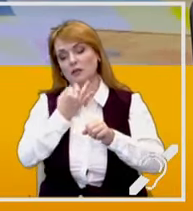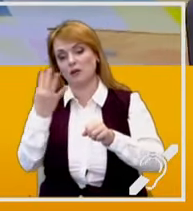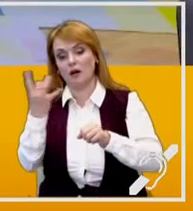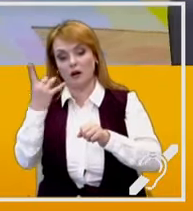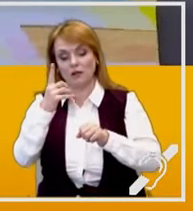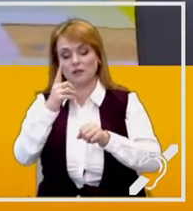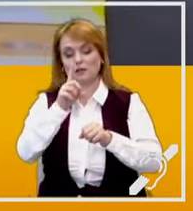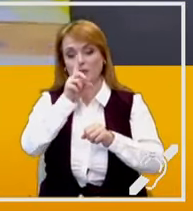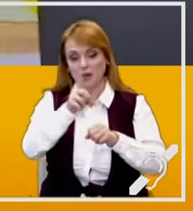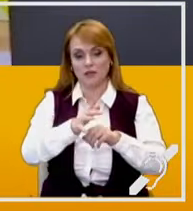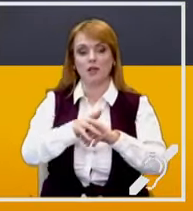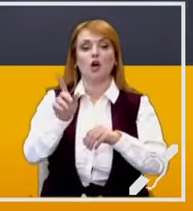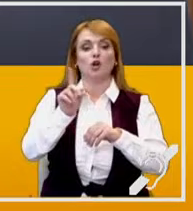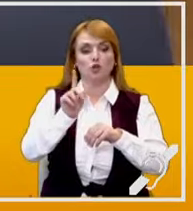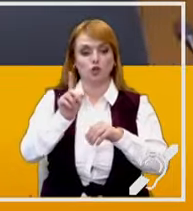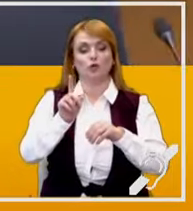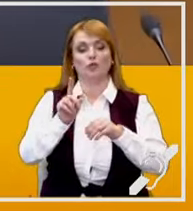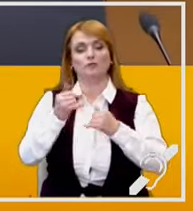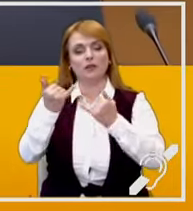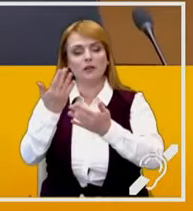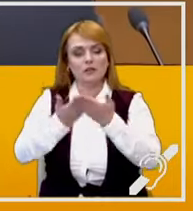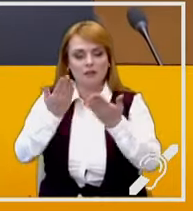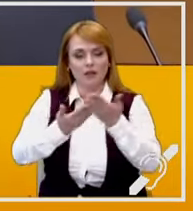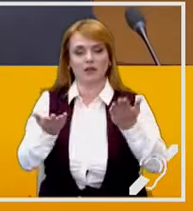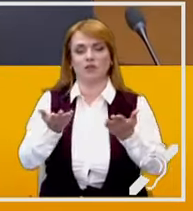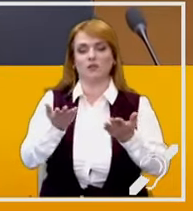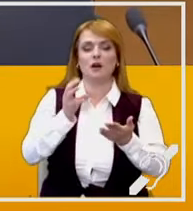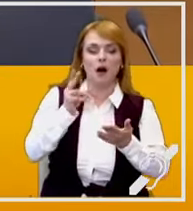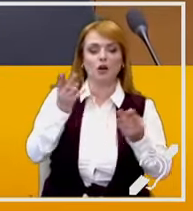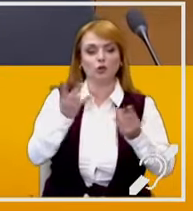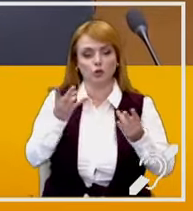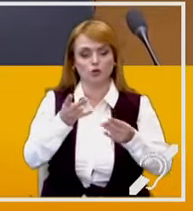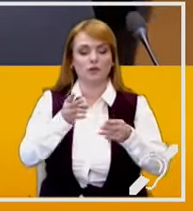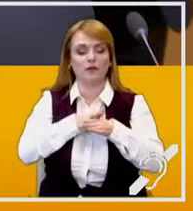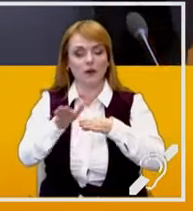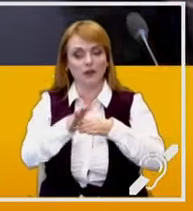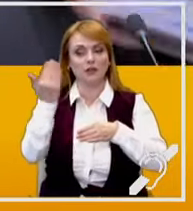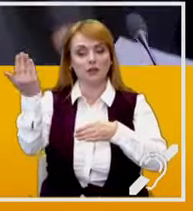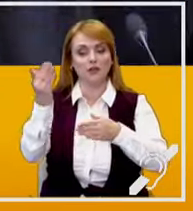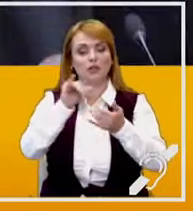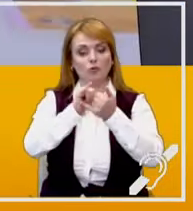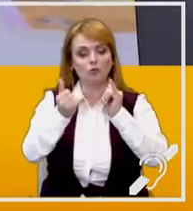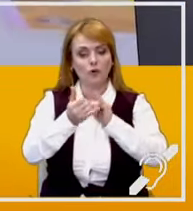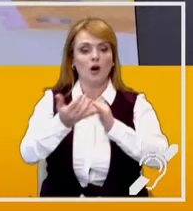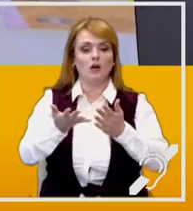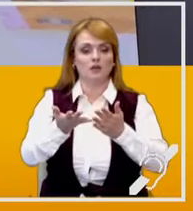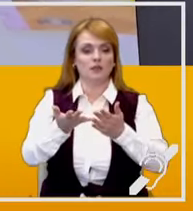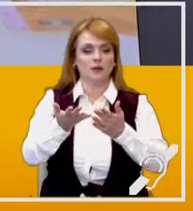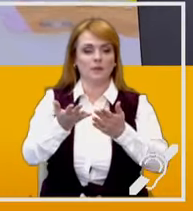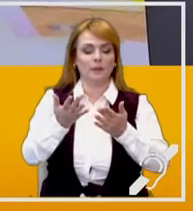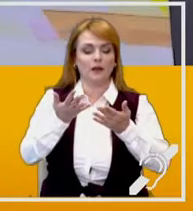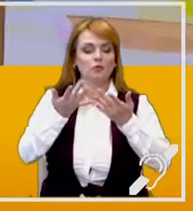standardele europene. De fapt, începe acel proces de screening despre care vorbeam zilele trecute. Pregătirile pentru procesul